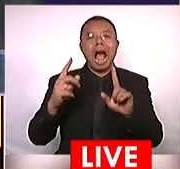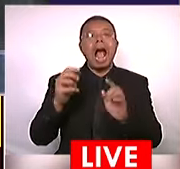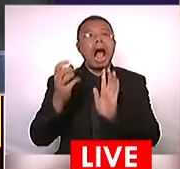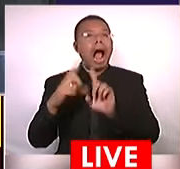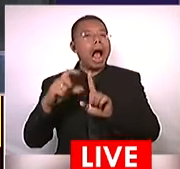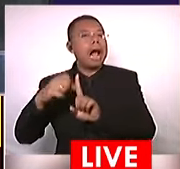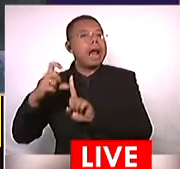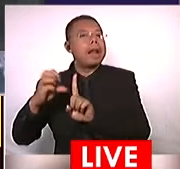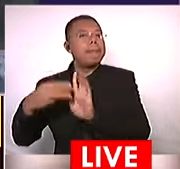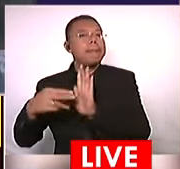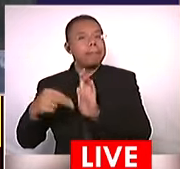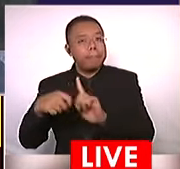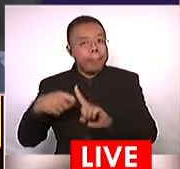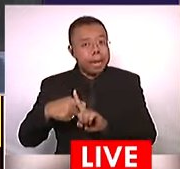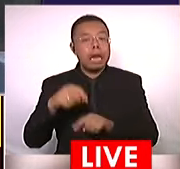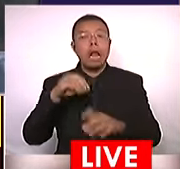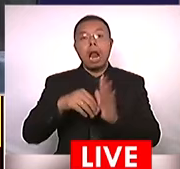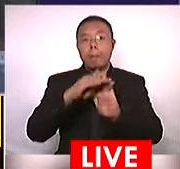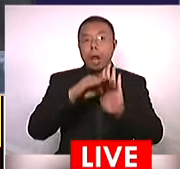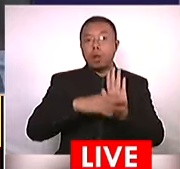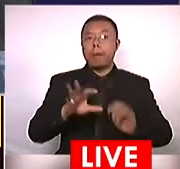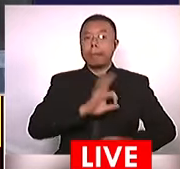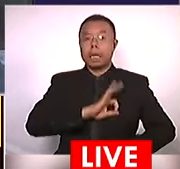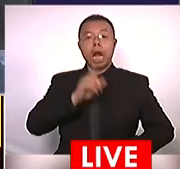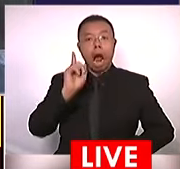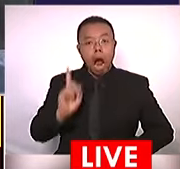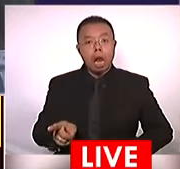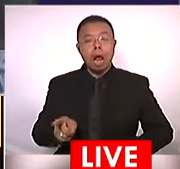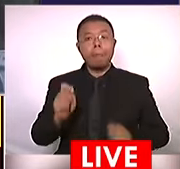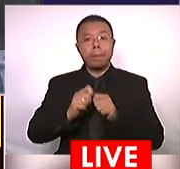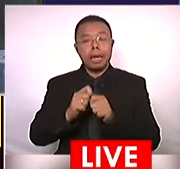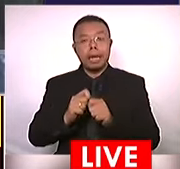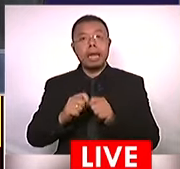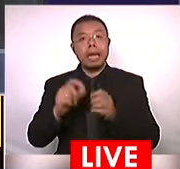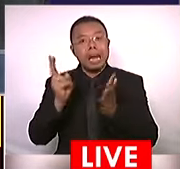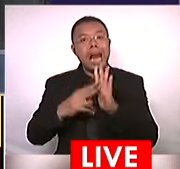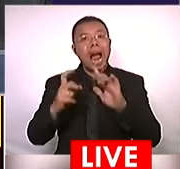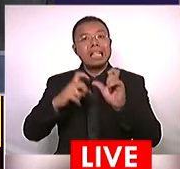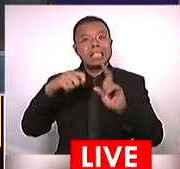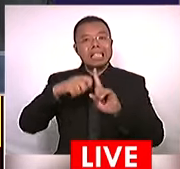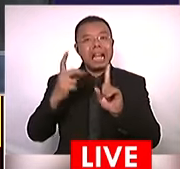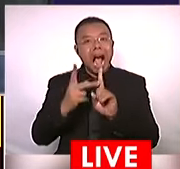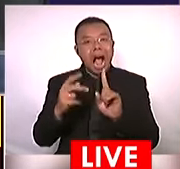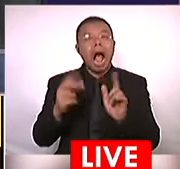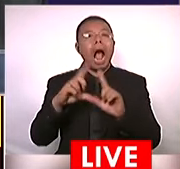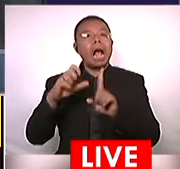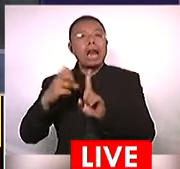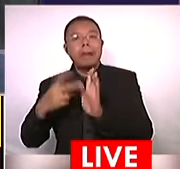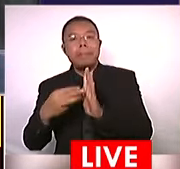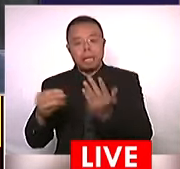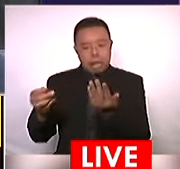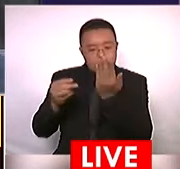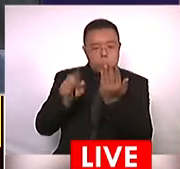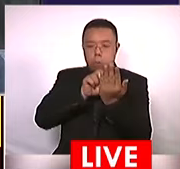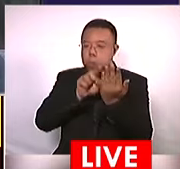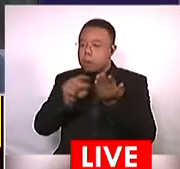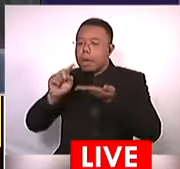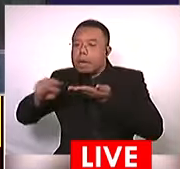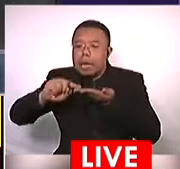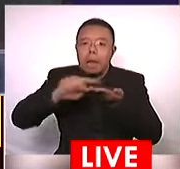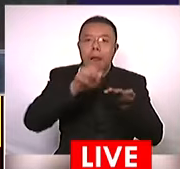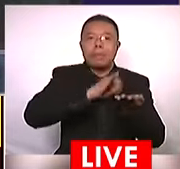yang sekarang ada di dalam Perpres itu disebutkan buat naskah adademik nah akademik itu nanti dinilai bersama lalu dibahas gitu